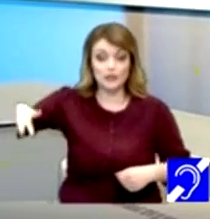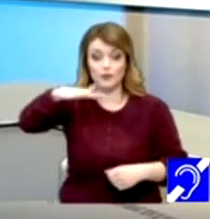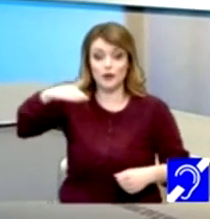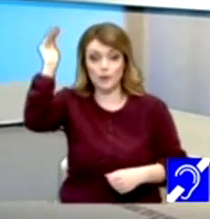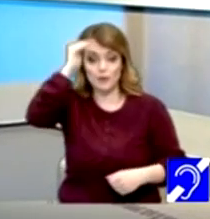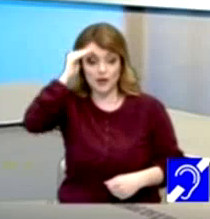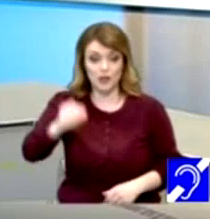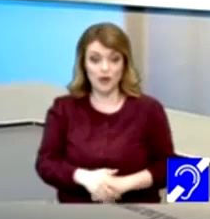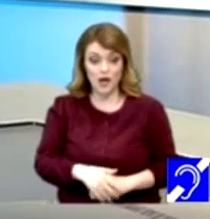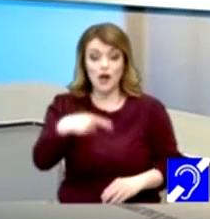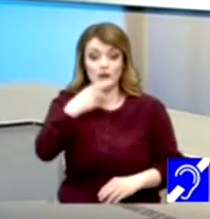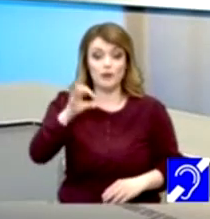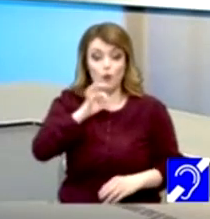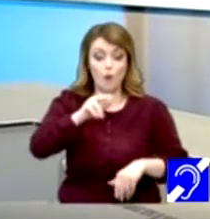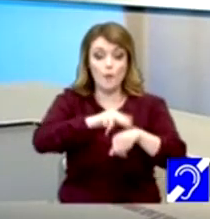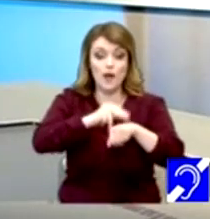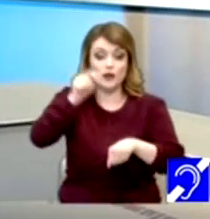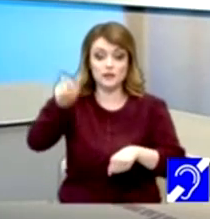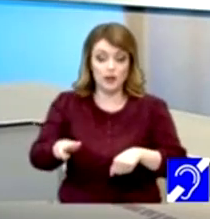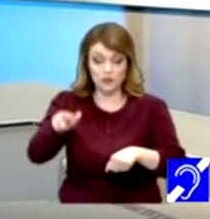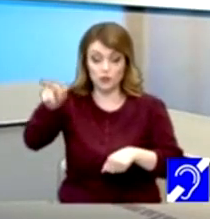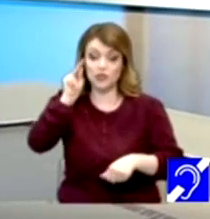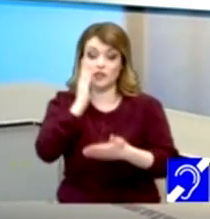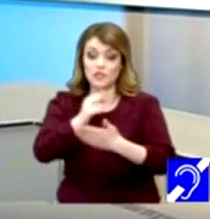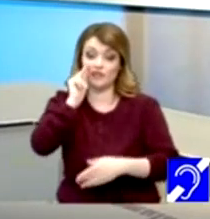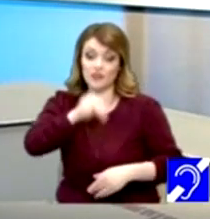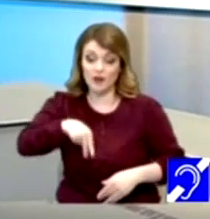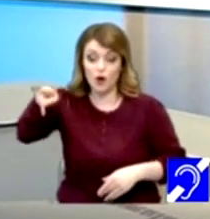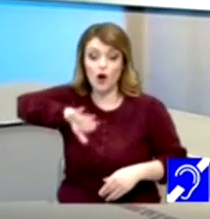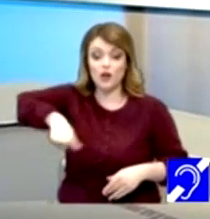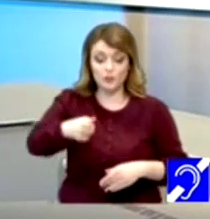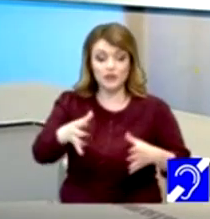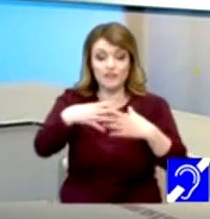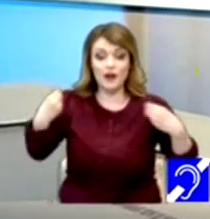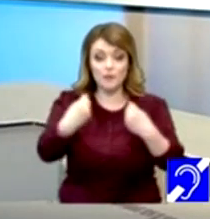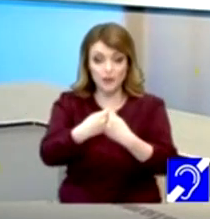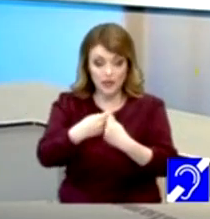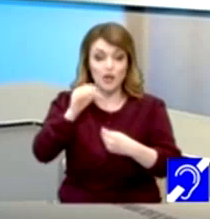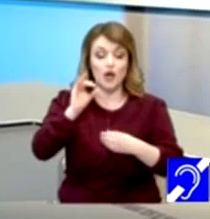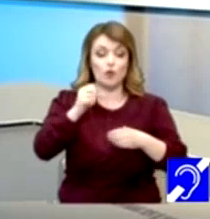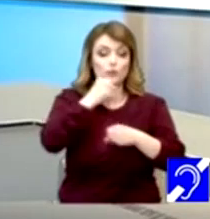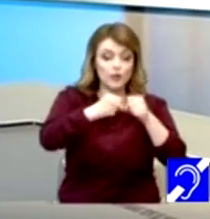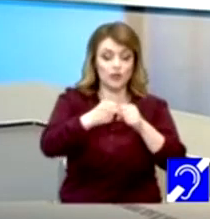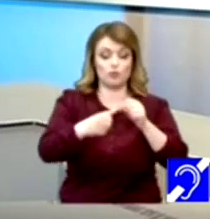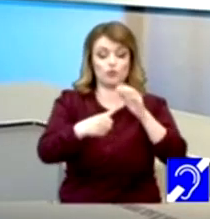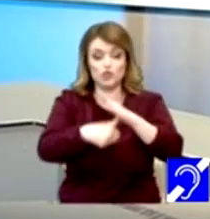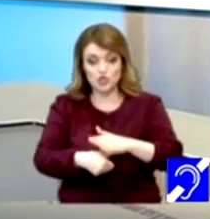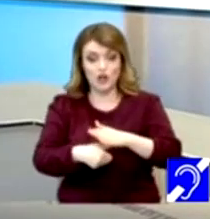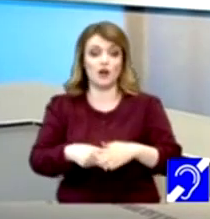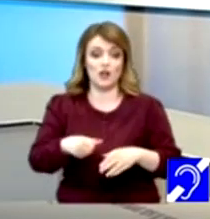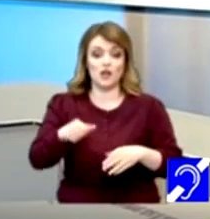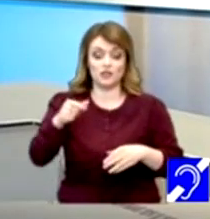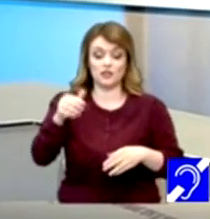regiunea transnistreană. Este vorba de un milițian găsit vinovat de răpirea și torturarea unui cuplu din Florești.